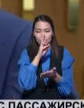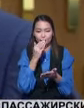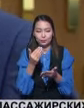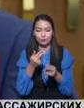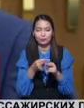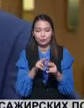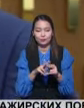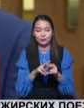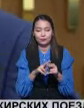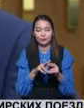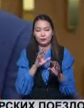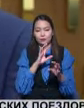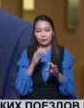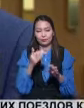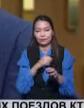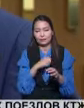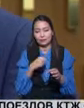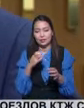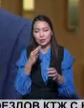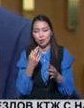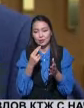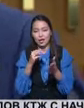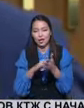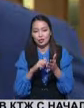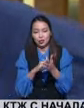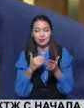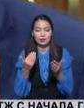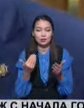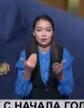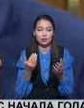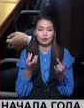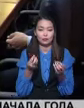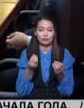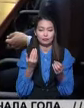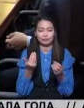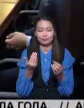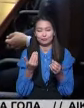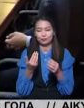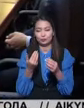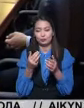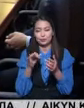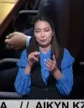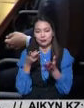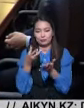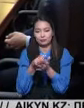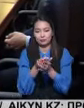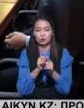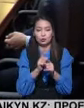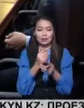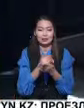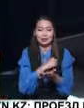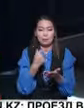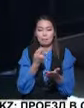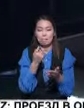пенсионный взнос, 1% социальный взнос, социальное отчисление и 1% УСМС. По словам чиновников, третья немаловажная